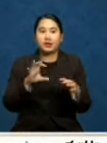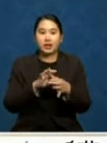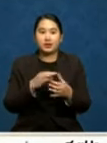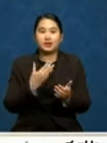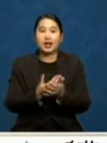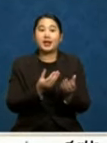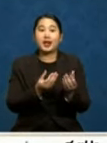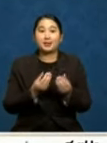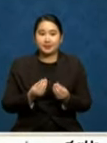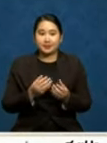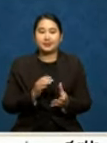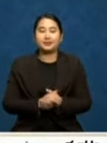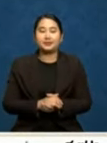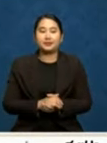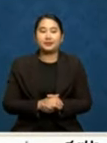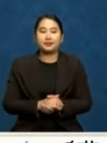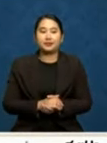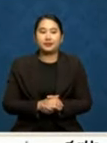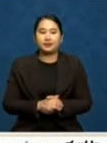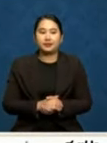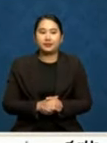รับเงินนะครับก็จะ